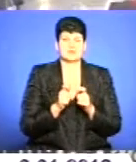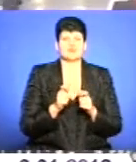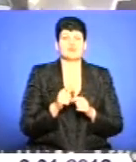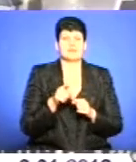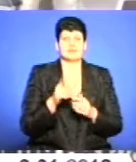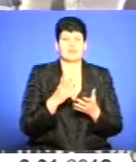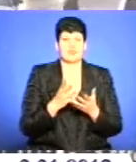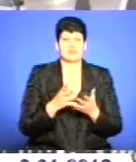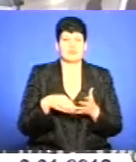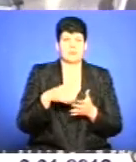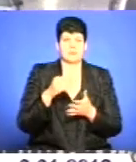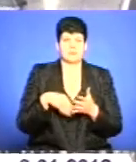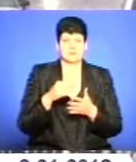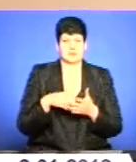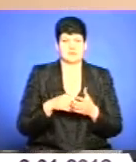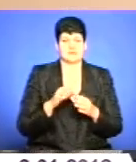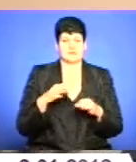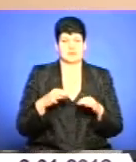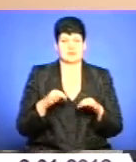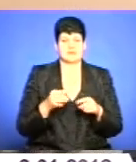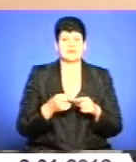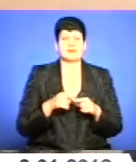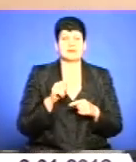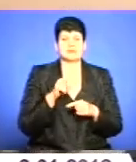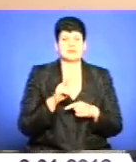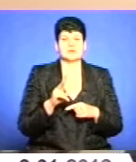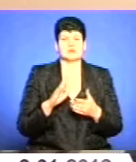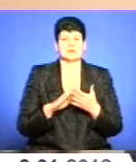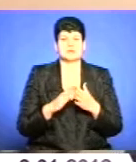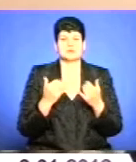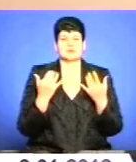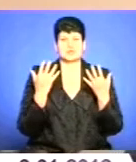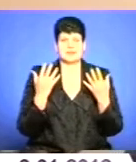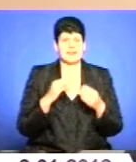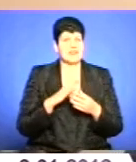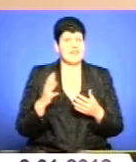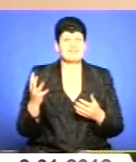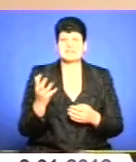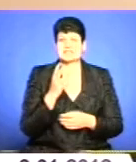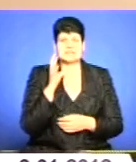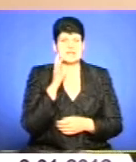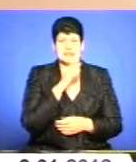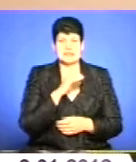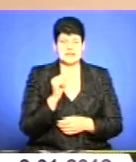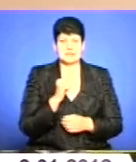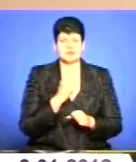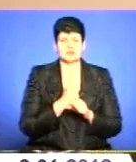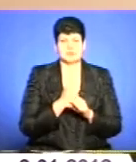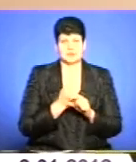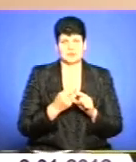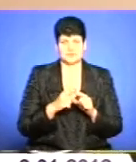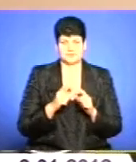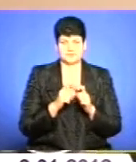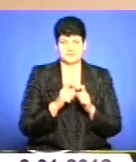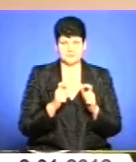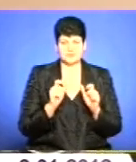управлінні транспорту міськради. Ці, хто станом на сьогоднішній день не встиг це зробити, то він